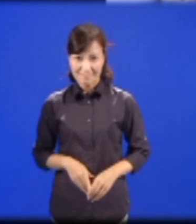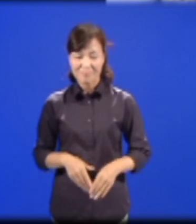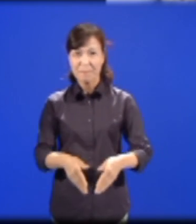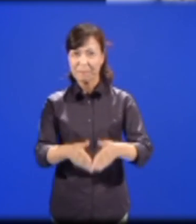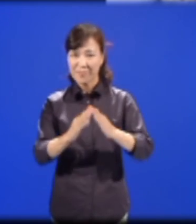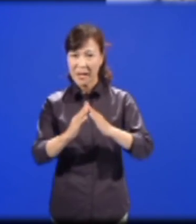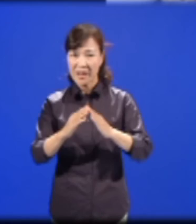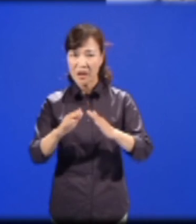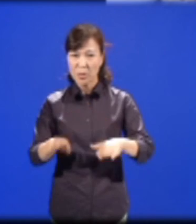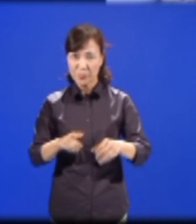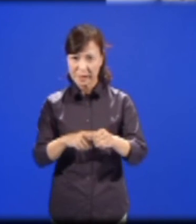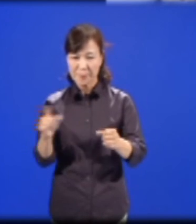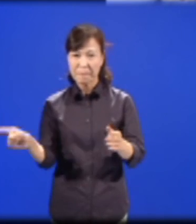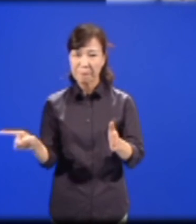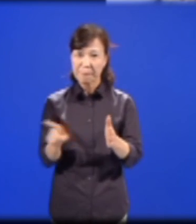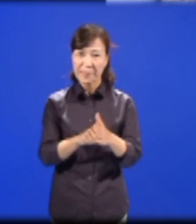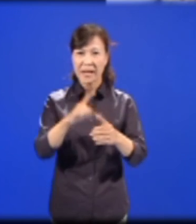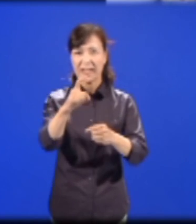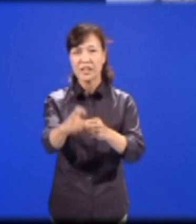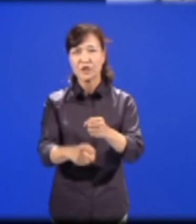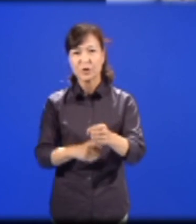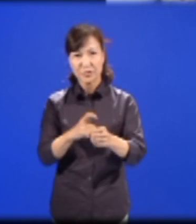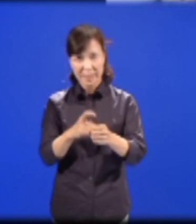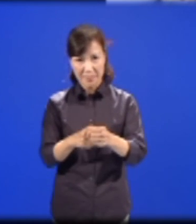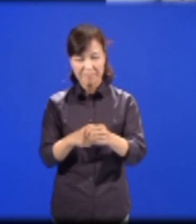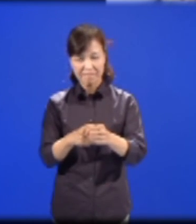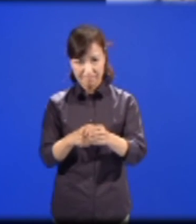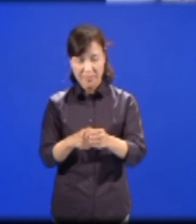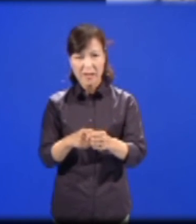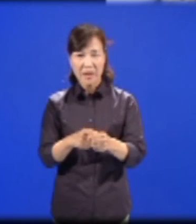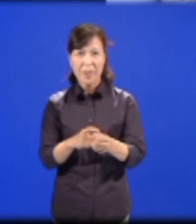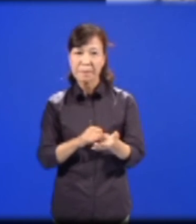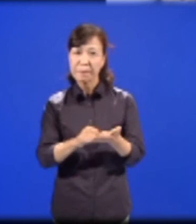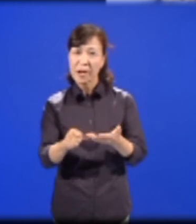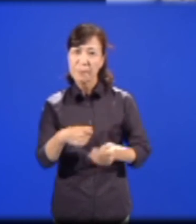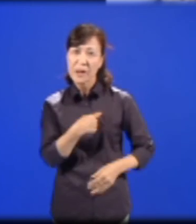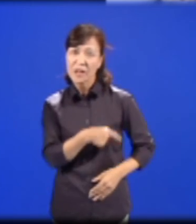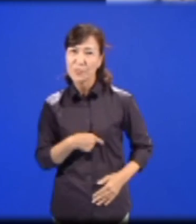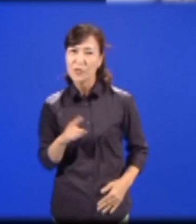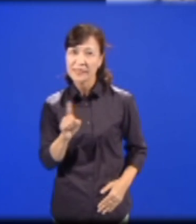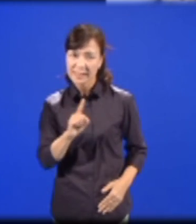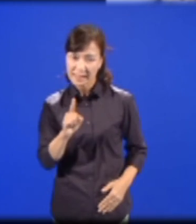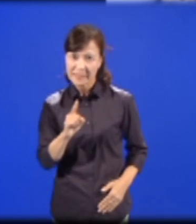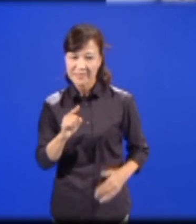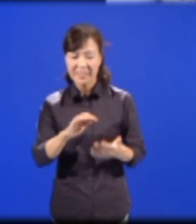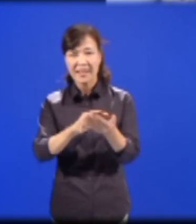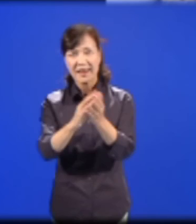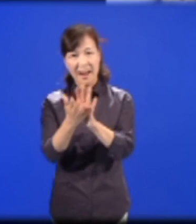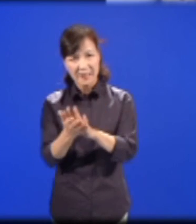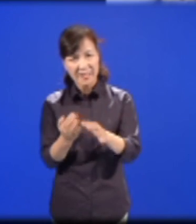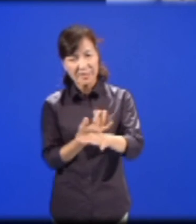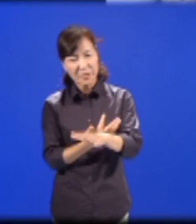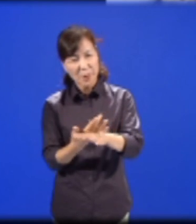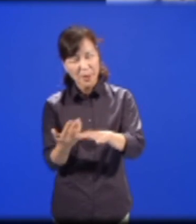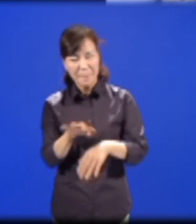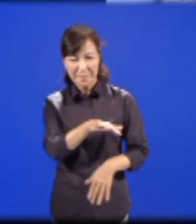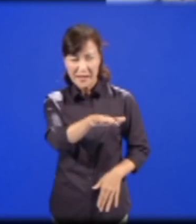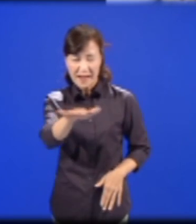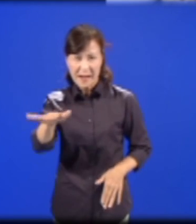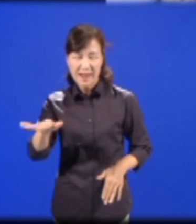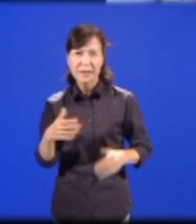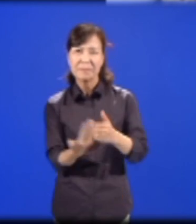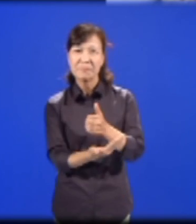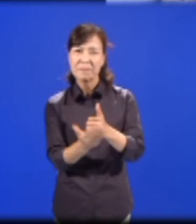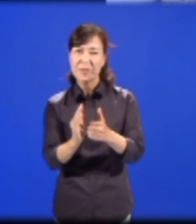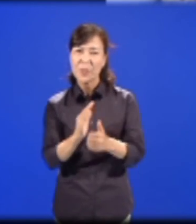今年で10年を迎え、会員の皆さんは花と緑があふれる里山をこれからも大切に守ってい